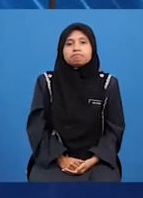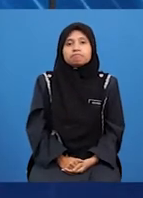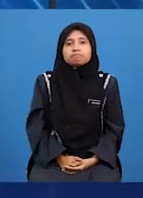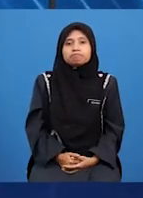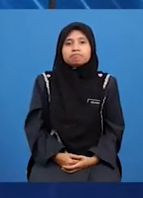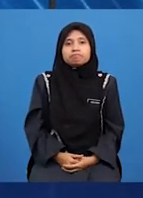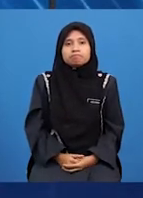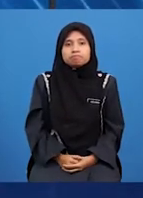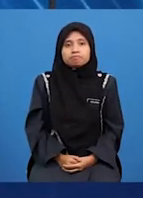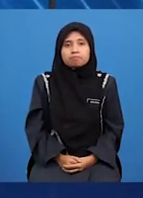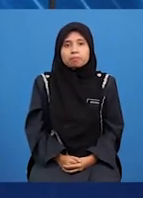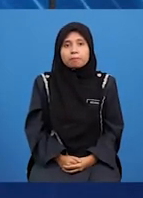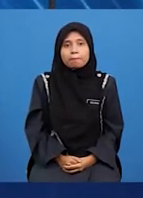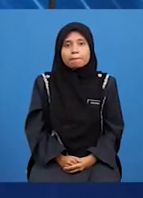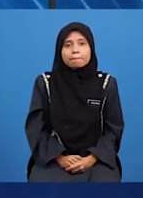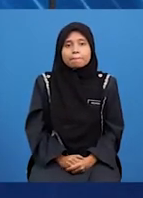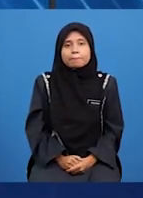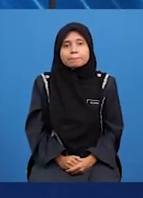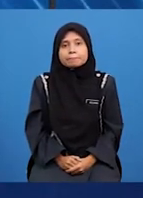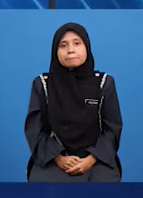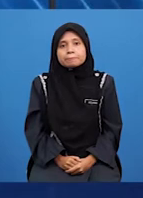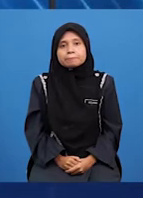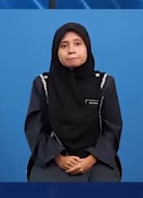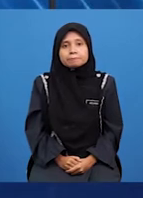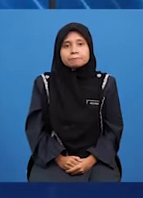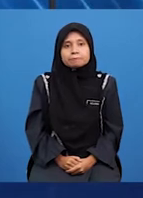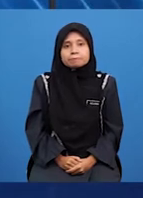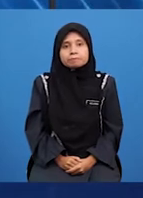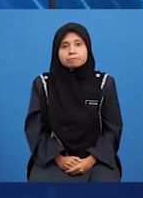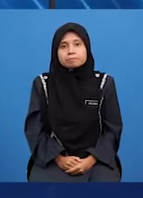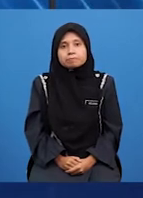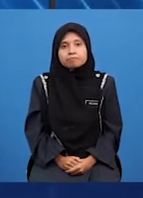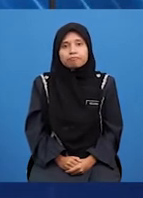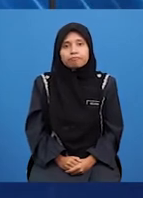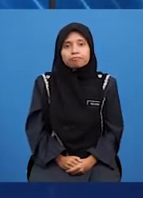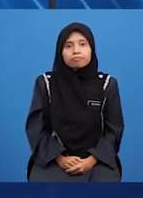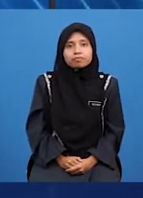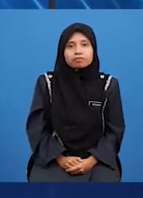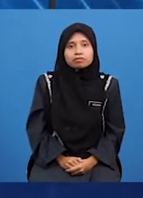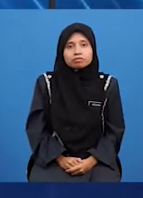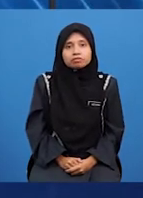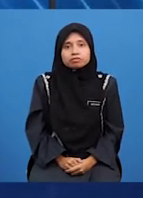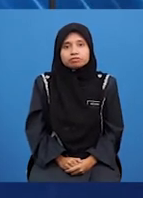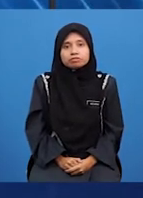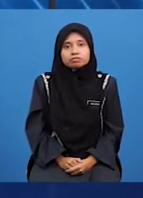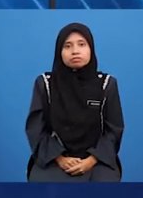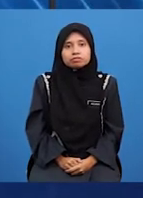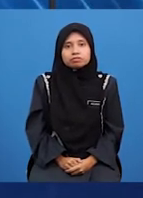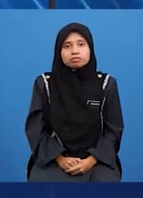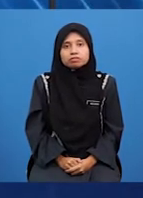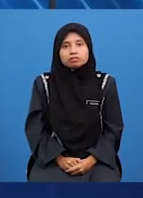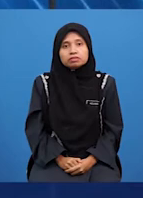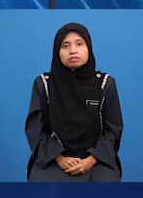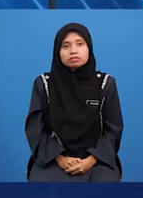murung ke? Sebab Cikgu Don tak buat lukisan. Jadi saya tak boleh nak nampak. Tapi wajah saya menggambarkan lukisan yang indah bukan? Ya. Tak nak lah saya